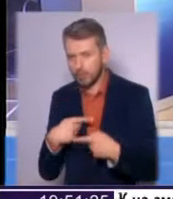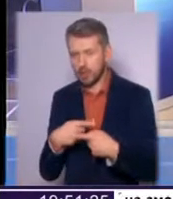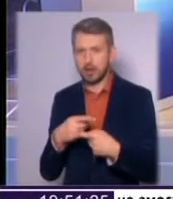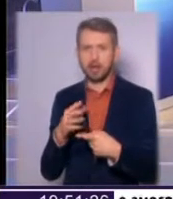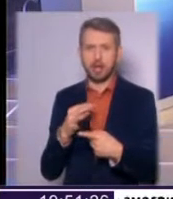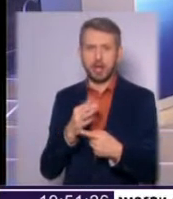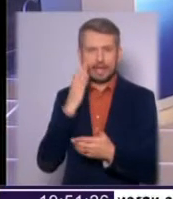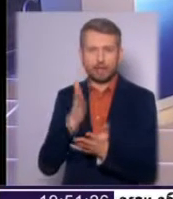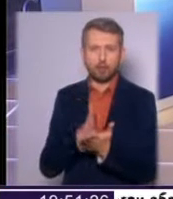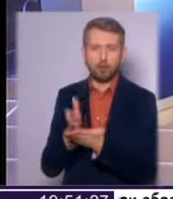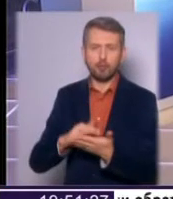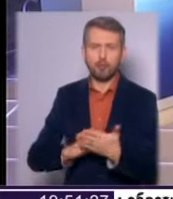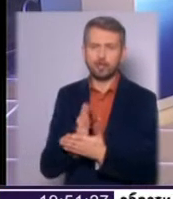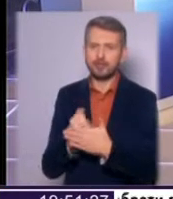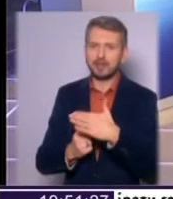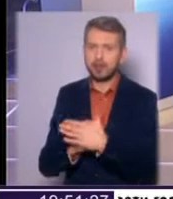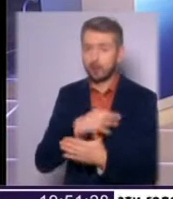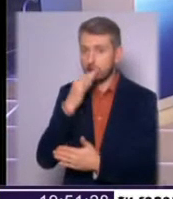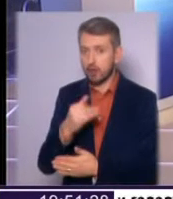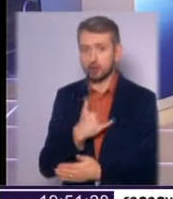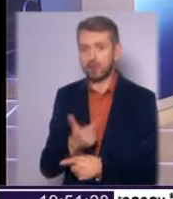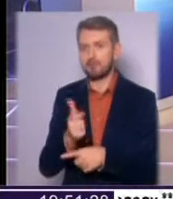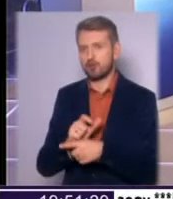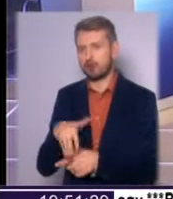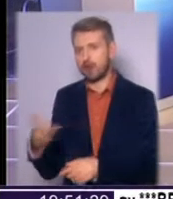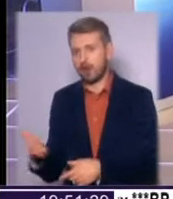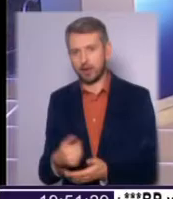ідеологію політичних сил, і було звичайно, що у нас більше, да,